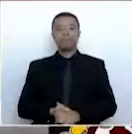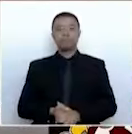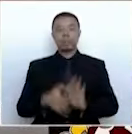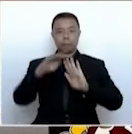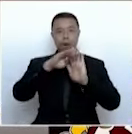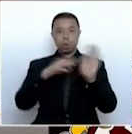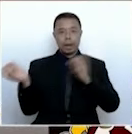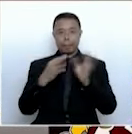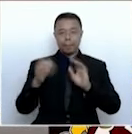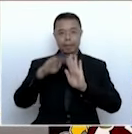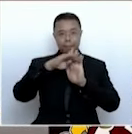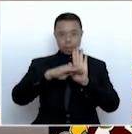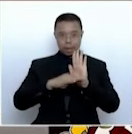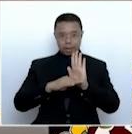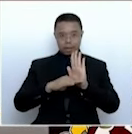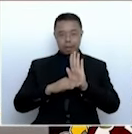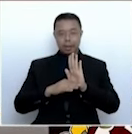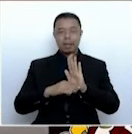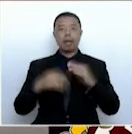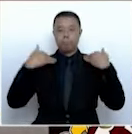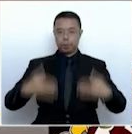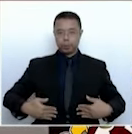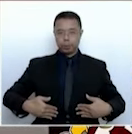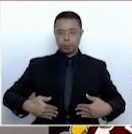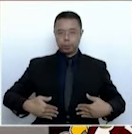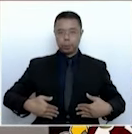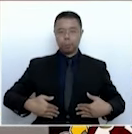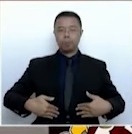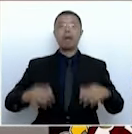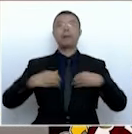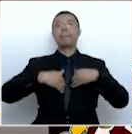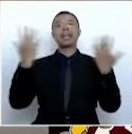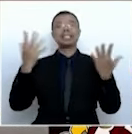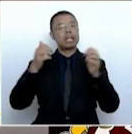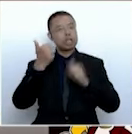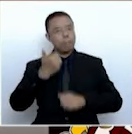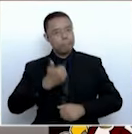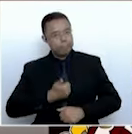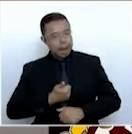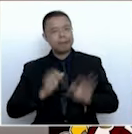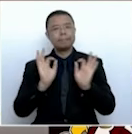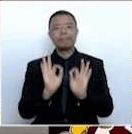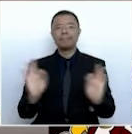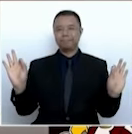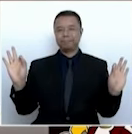Ketentuan debat, tata tertib debat, pakaian yang digunakan adalah bebas, sopan, dan rapi.